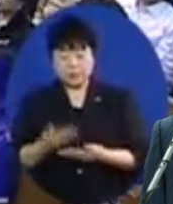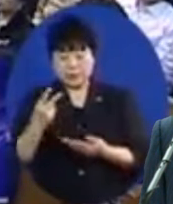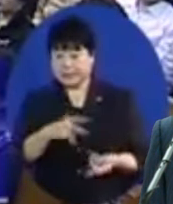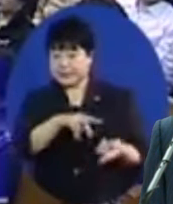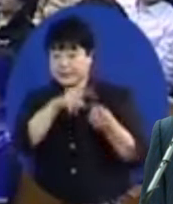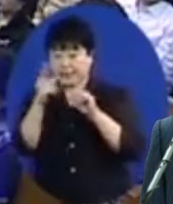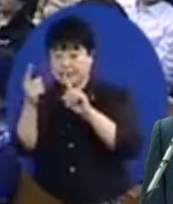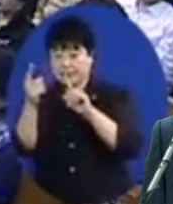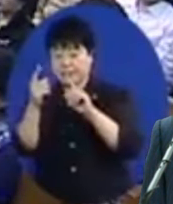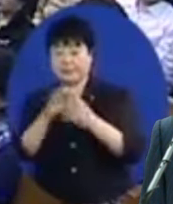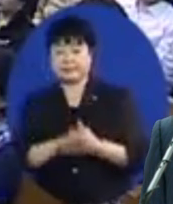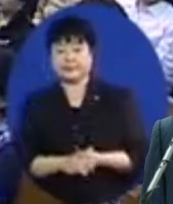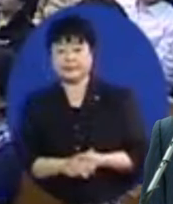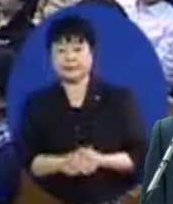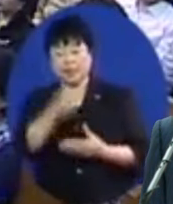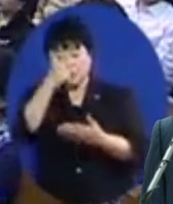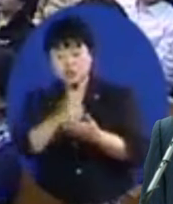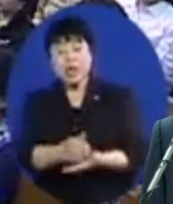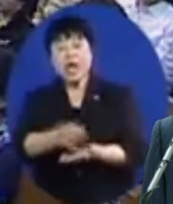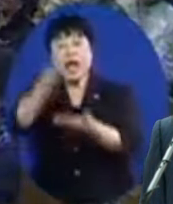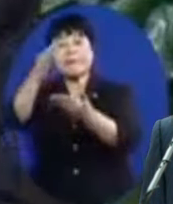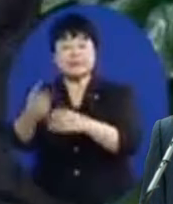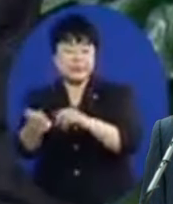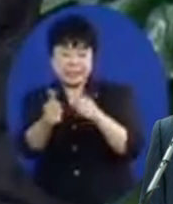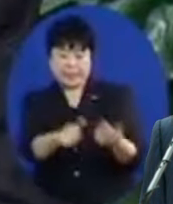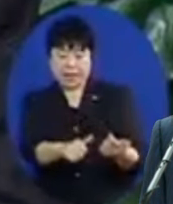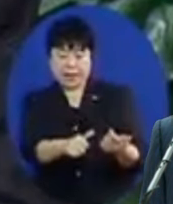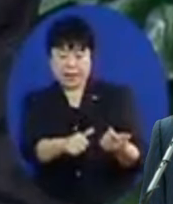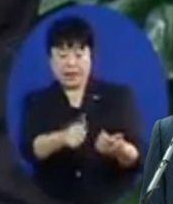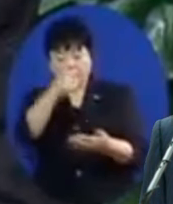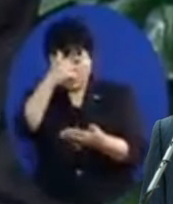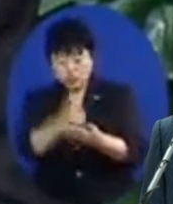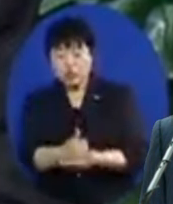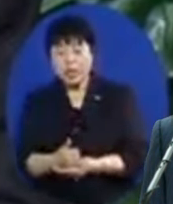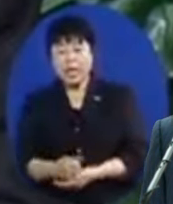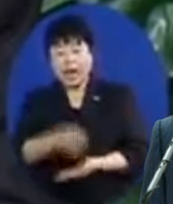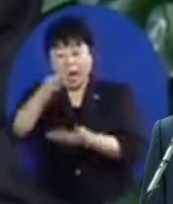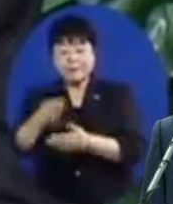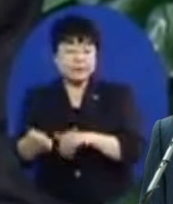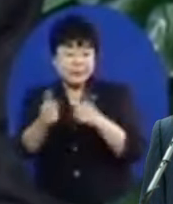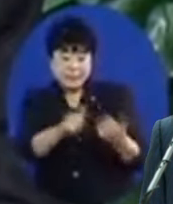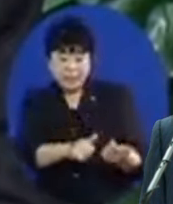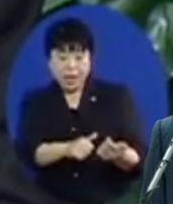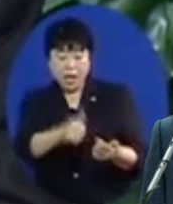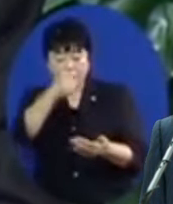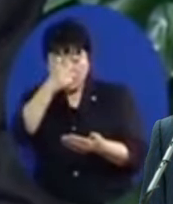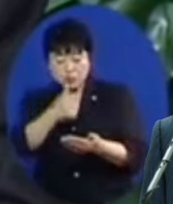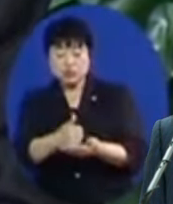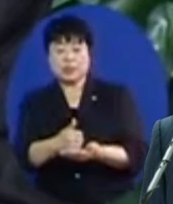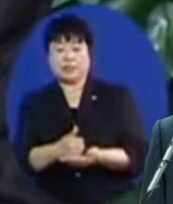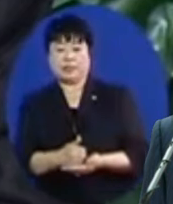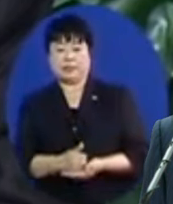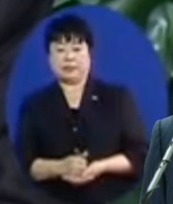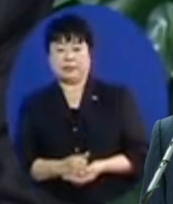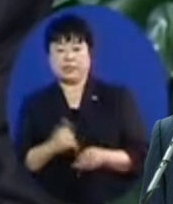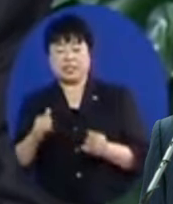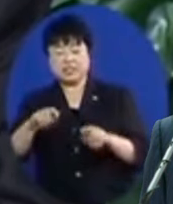살아나시느니라. 죄의 값은 사망입니다. 죄의 값은 사망은 죄신 사람이 들어가는